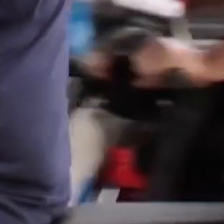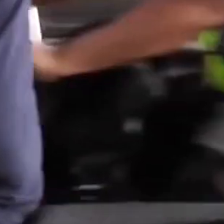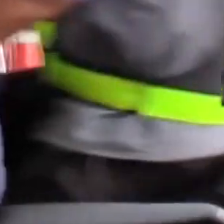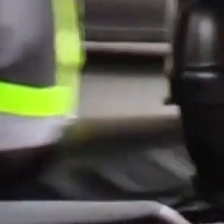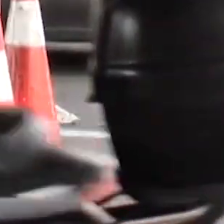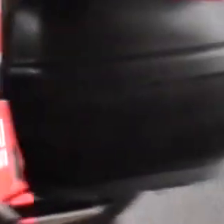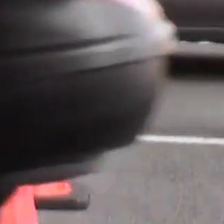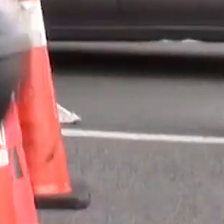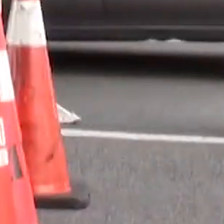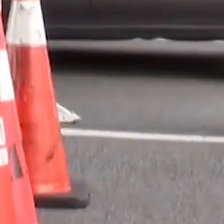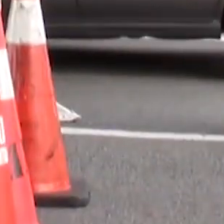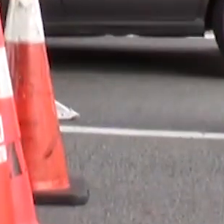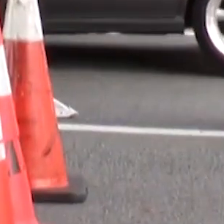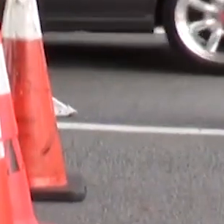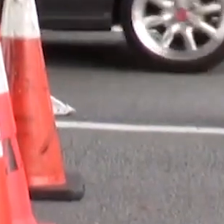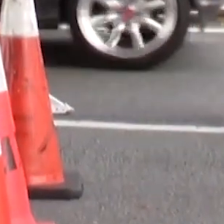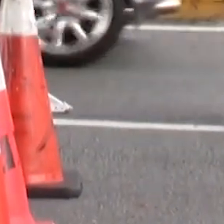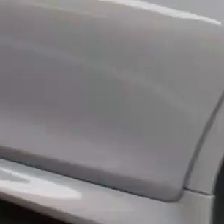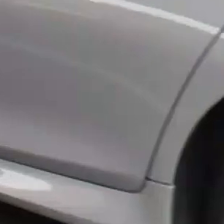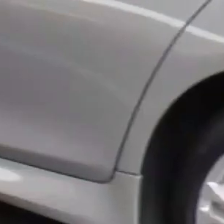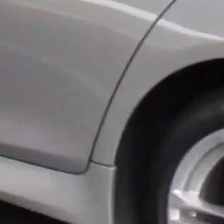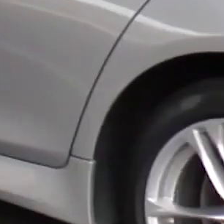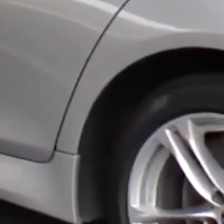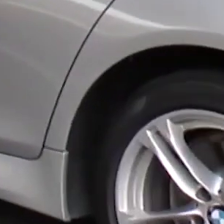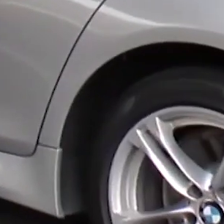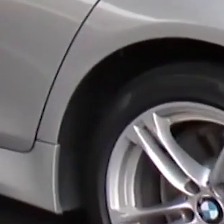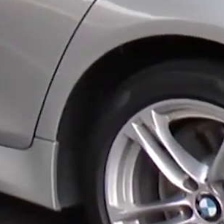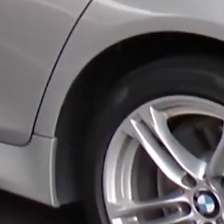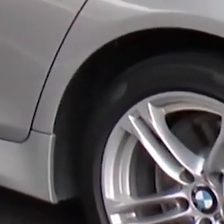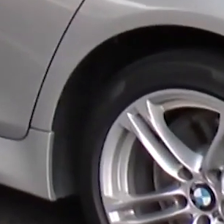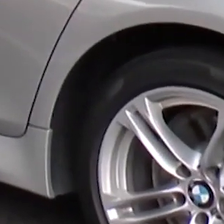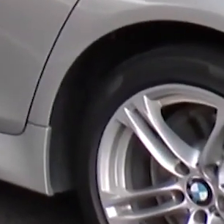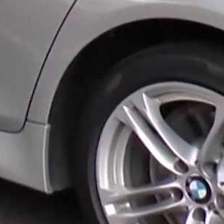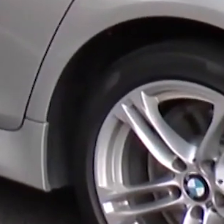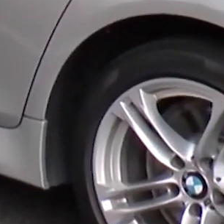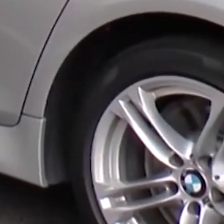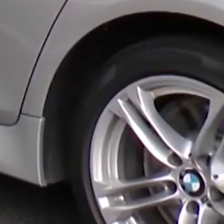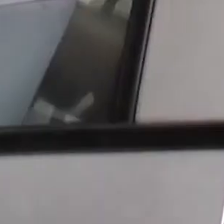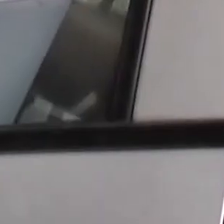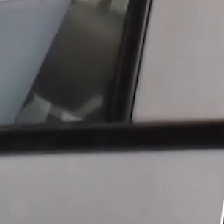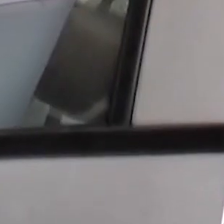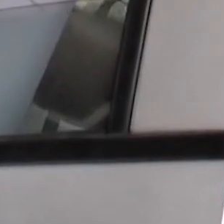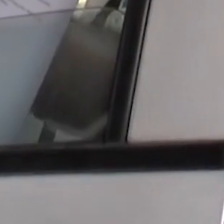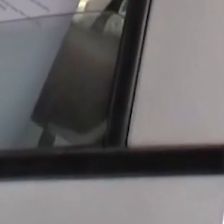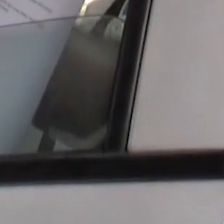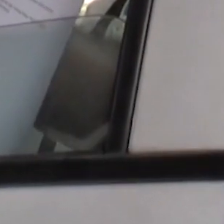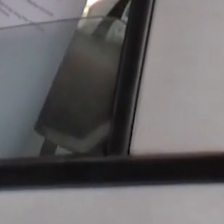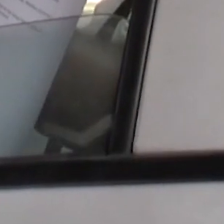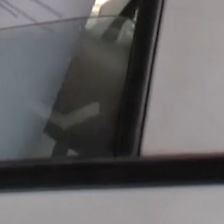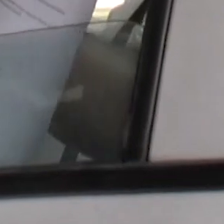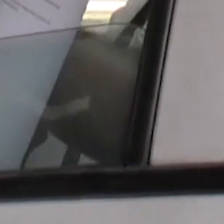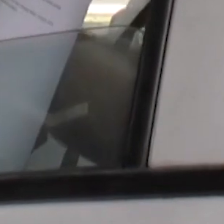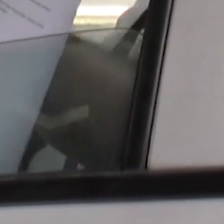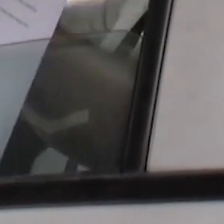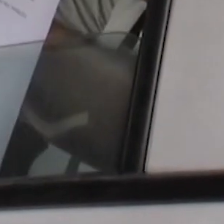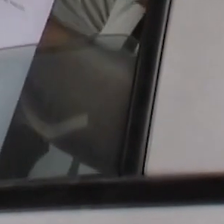pagi dan saya pun tidak tahu apa seterusnya dan kita serahkan kepada KKM lah yang akan